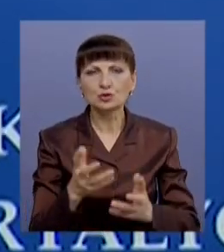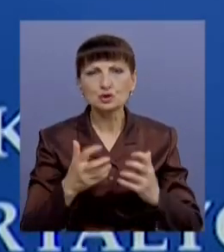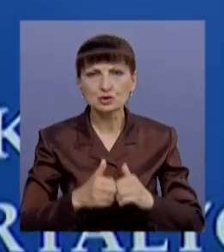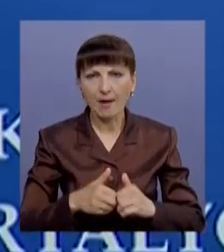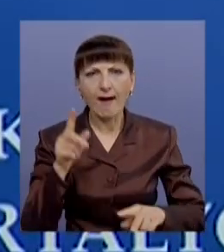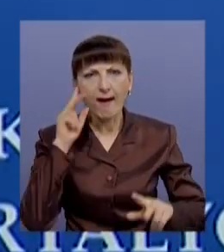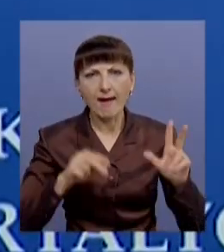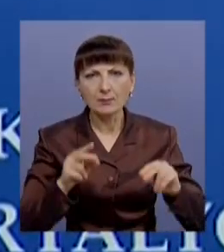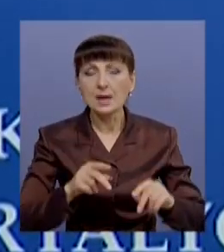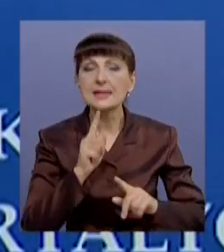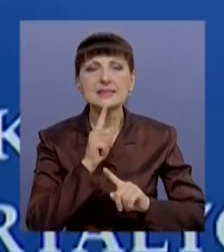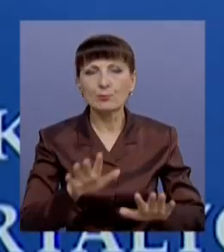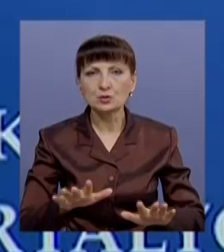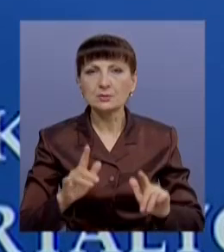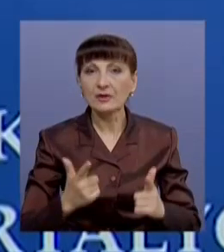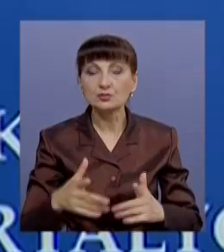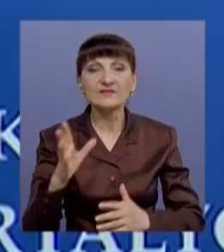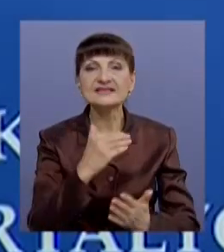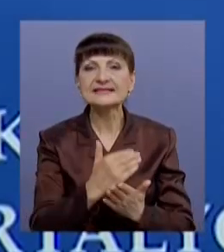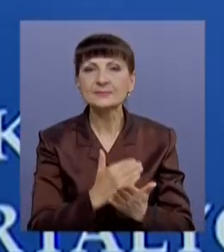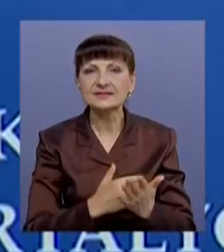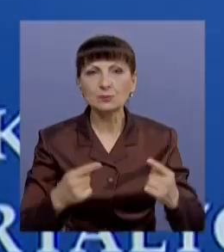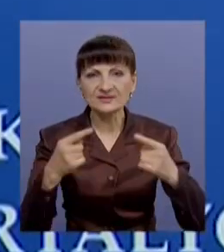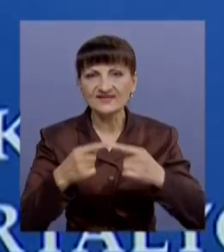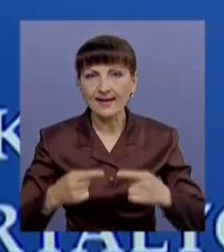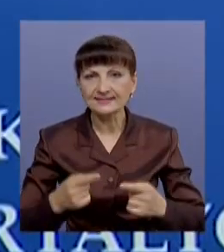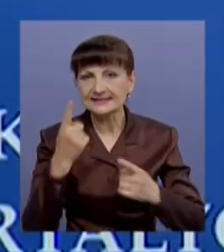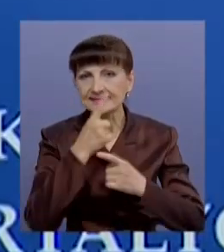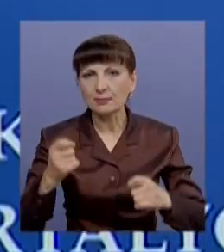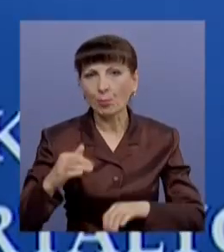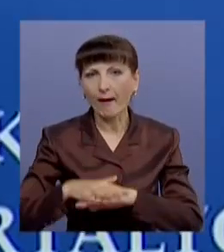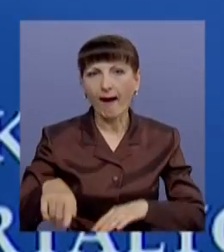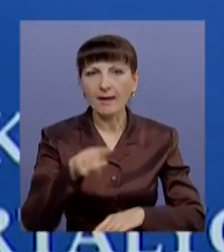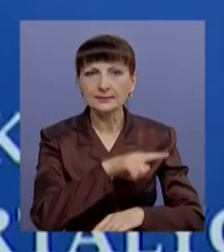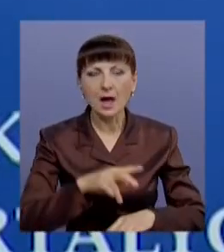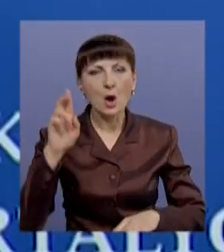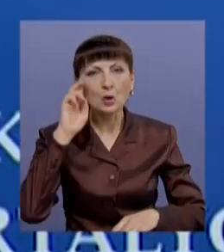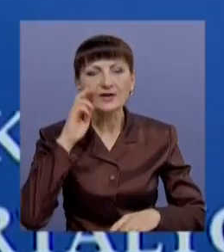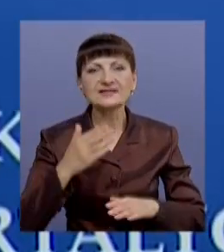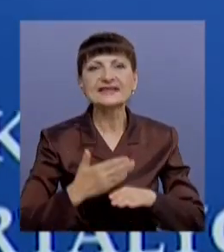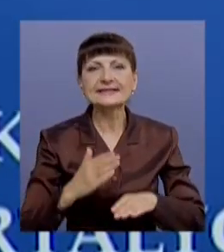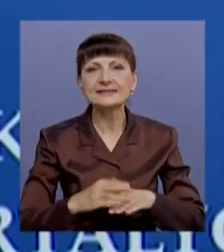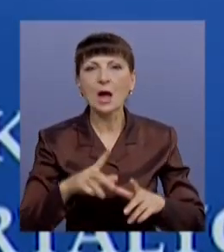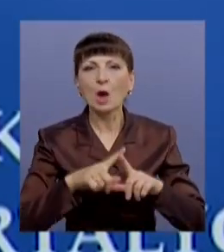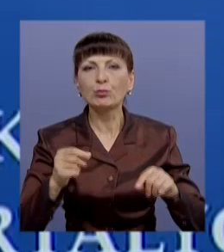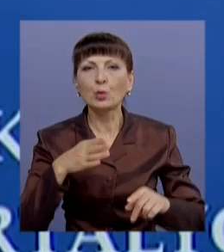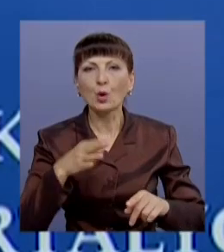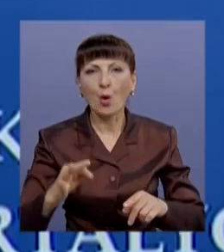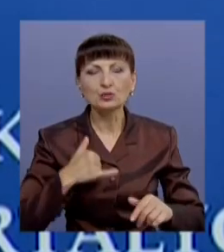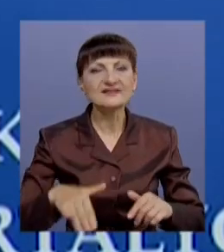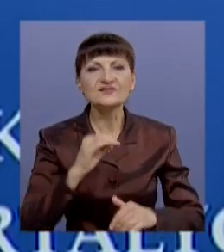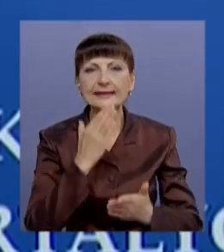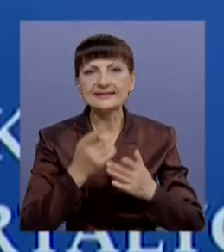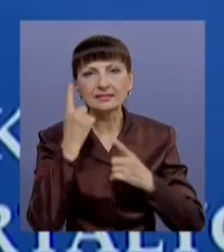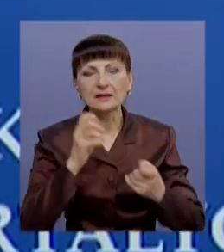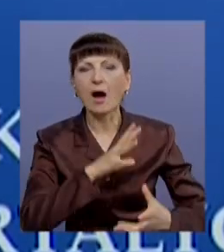он исключен, потому что все списки будут сверяться с данными банков, Государственное кредитное бюро. То есть у нас везде есть актуальные данные об